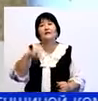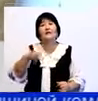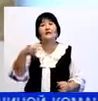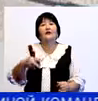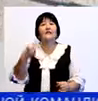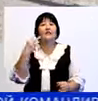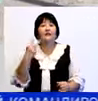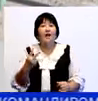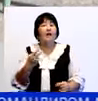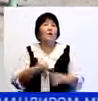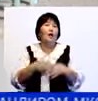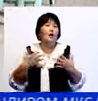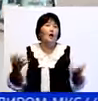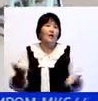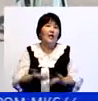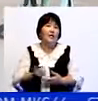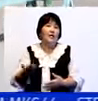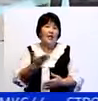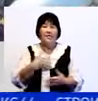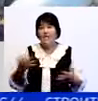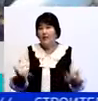КАЗ-СПАС-2022. Это большое достижение наших